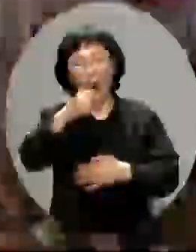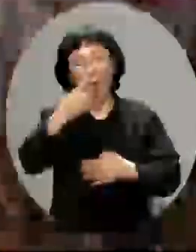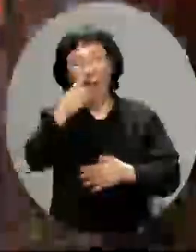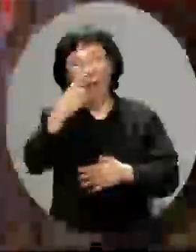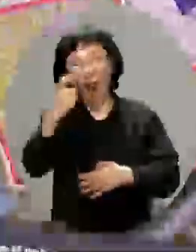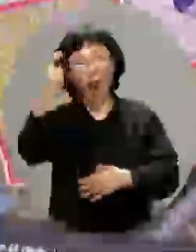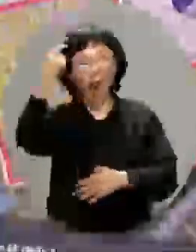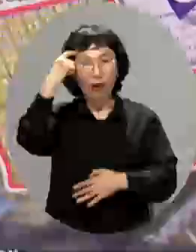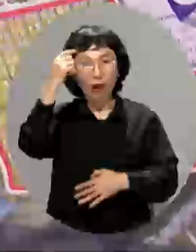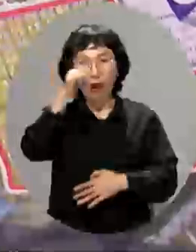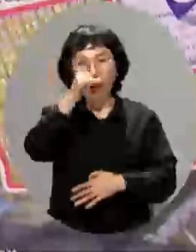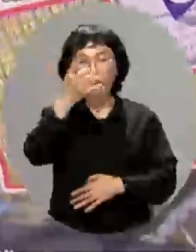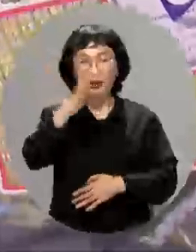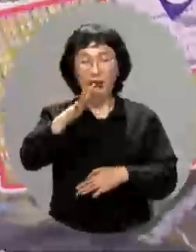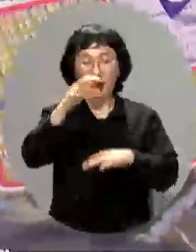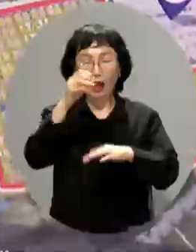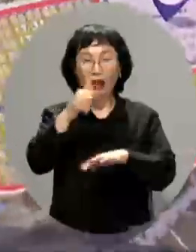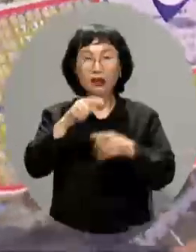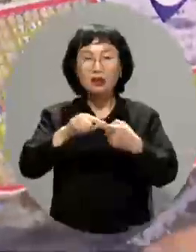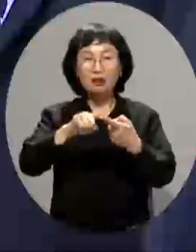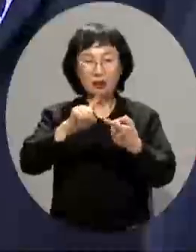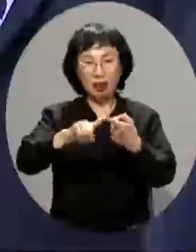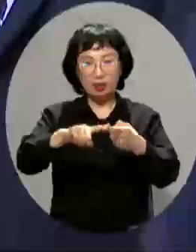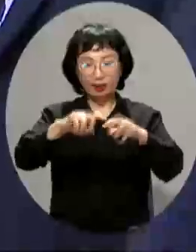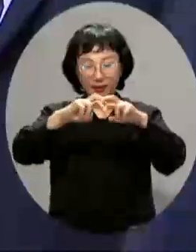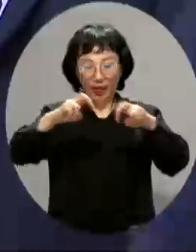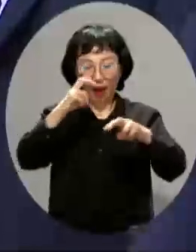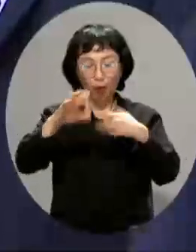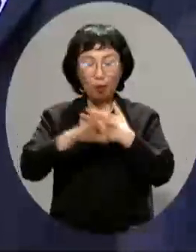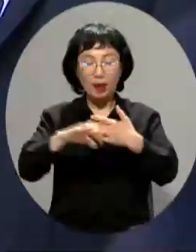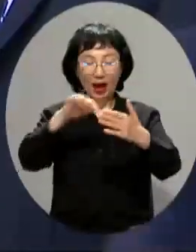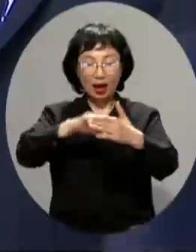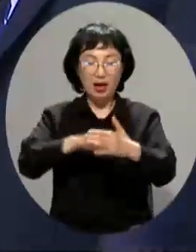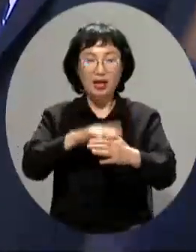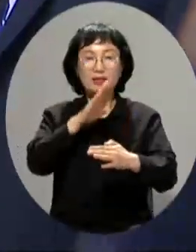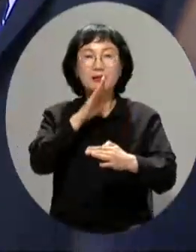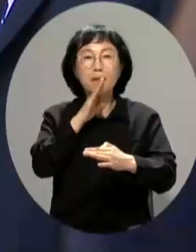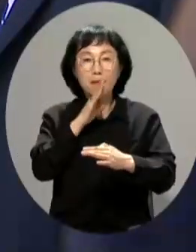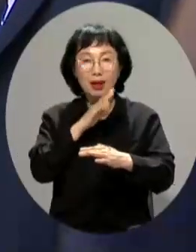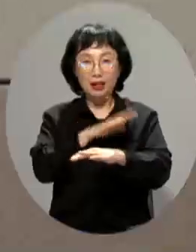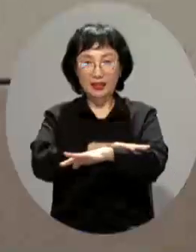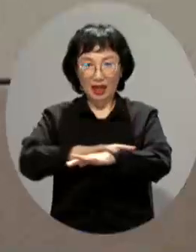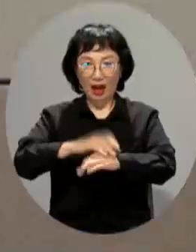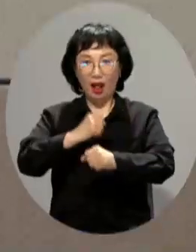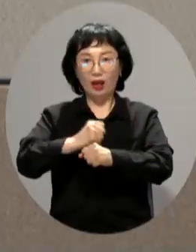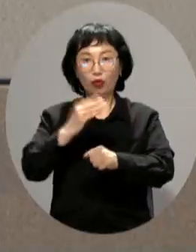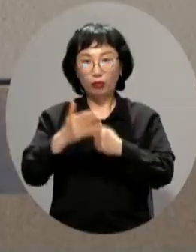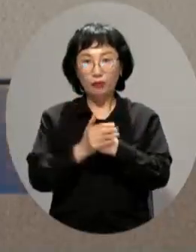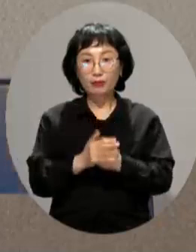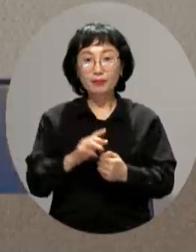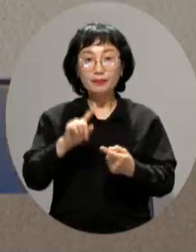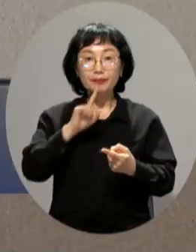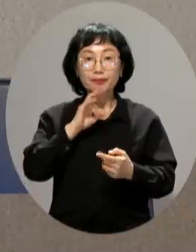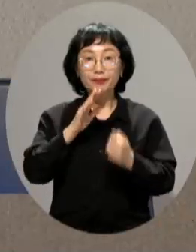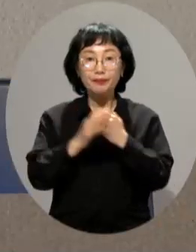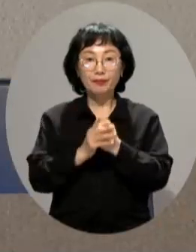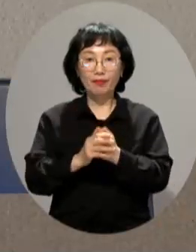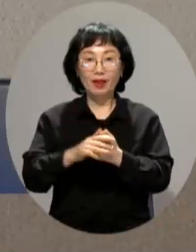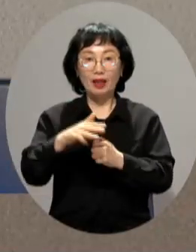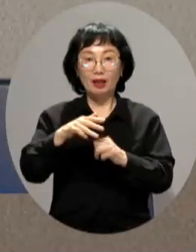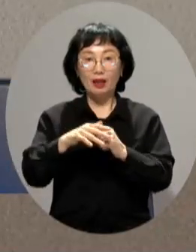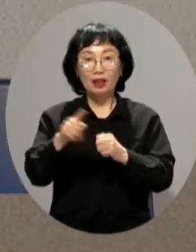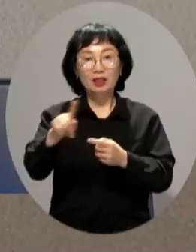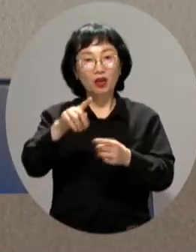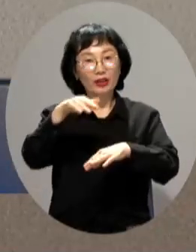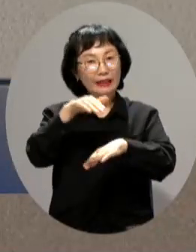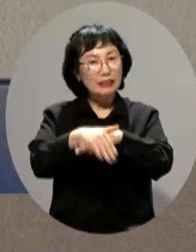국제대회의 허상을 냉정하게 짚어보고 뒤늦게라도 내실을 닦아야 한다는 지적이 나옵니다. 치적 쌓기야 이런 행정은 안